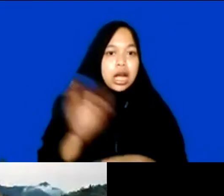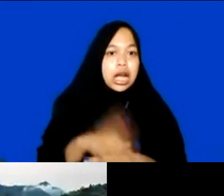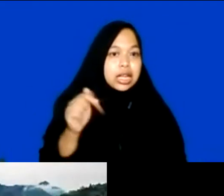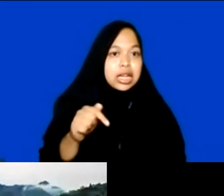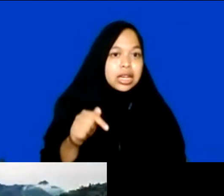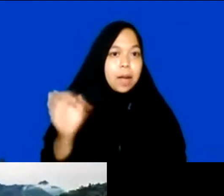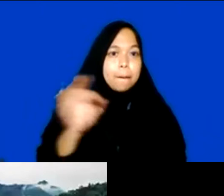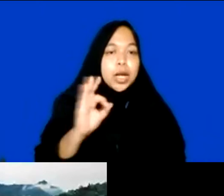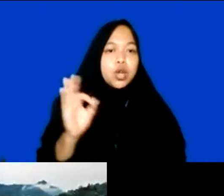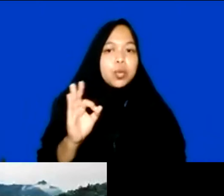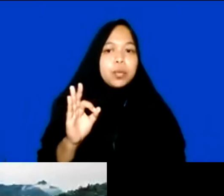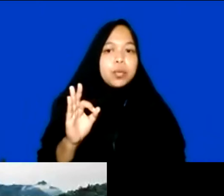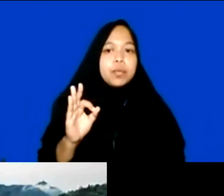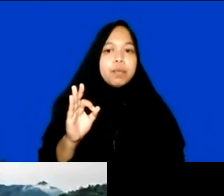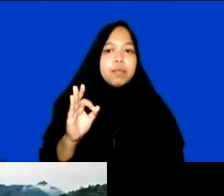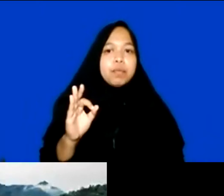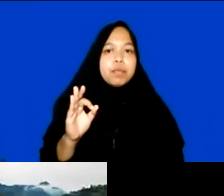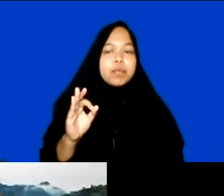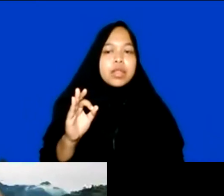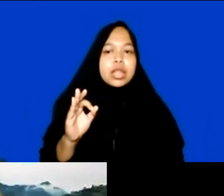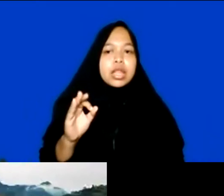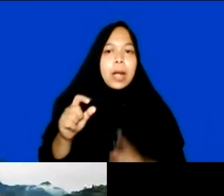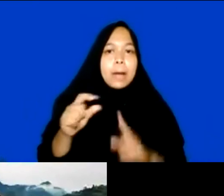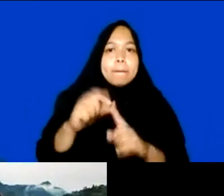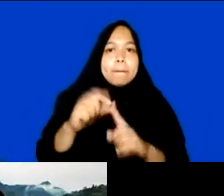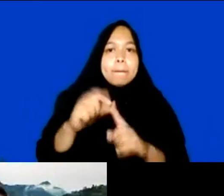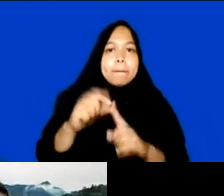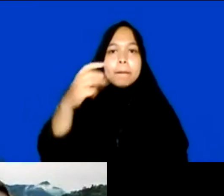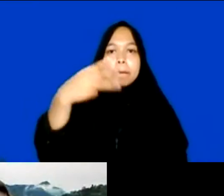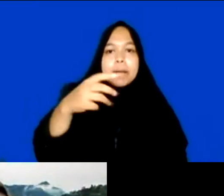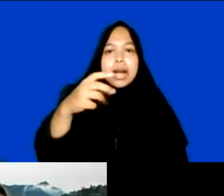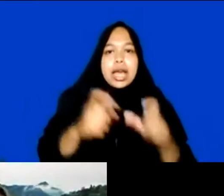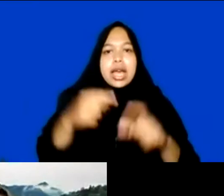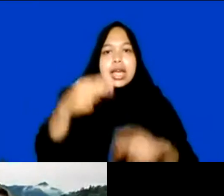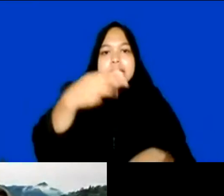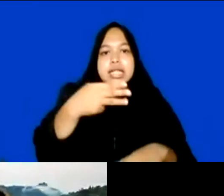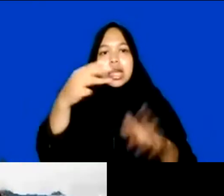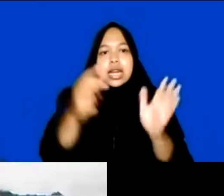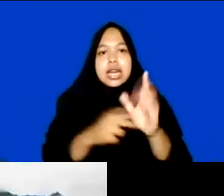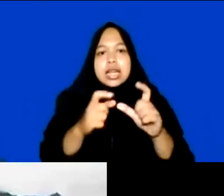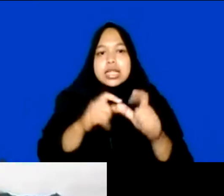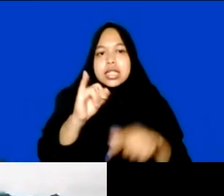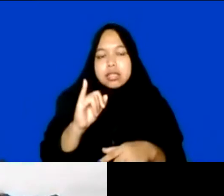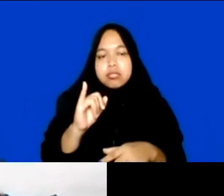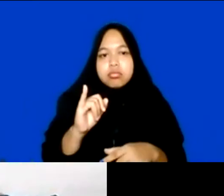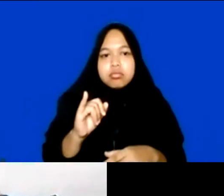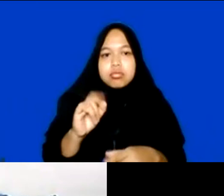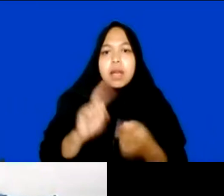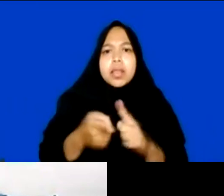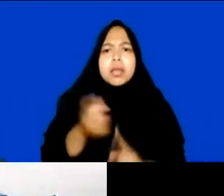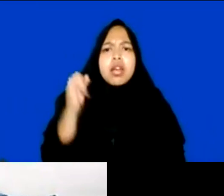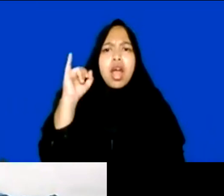belum mengisi link presensi, silakan diisi dulu ya teman-teman, karena nanti sertifikat akan